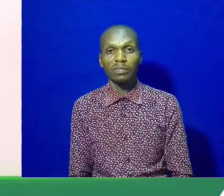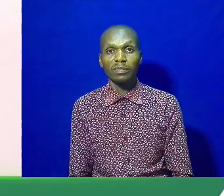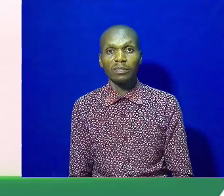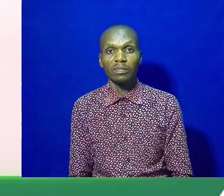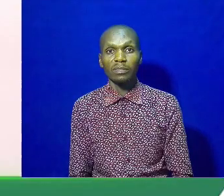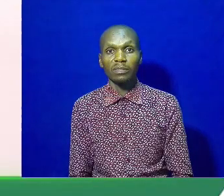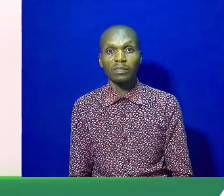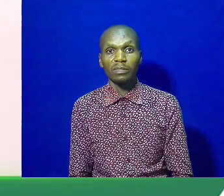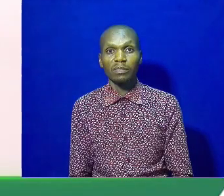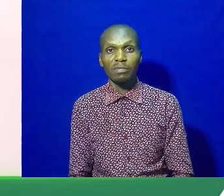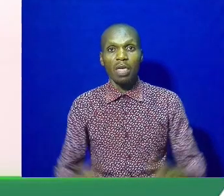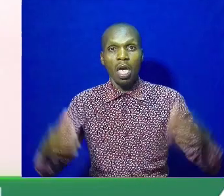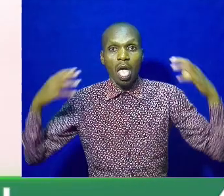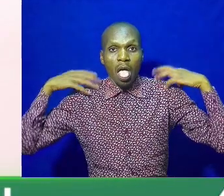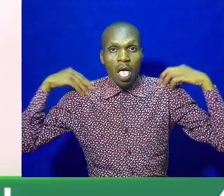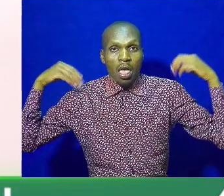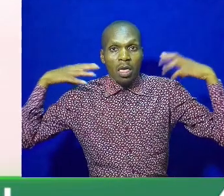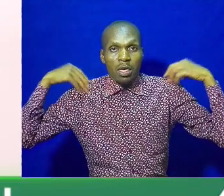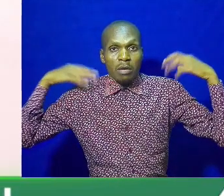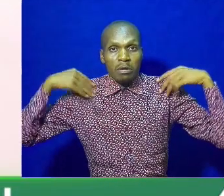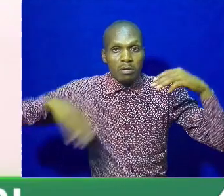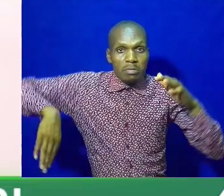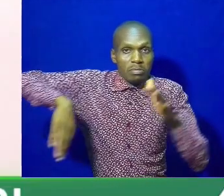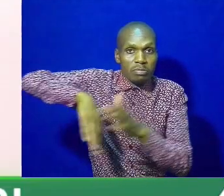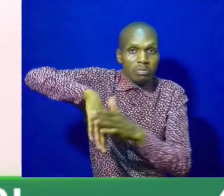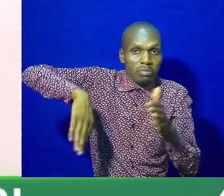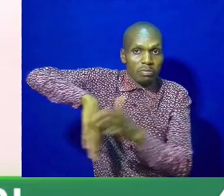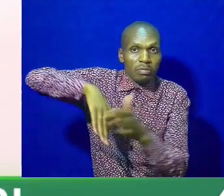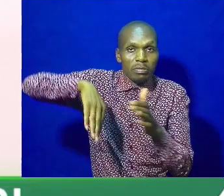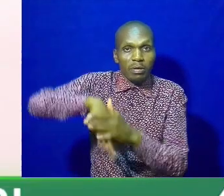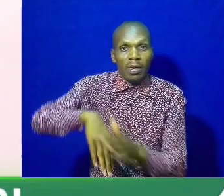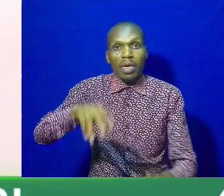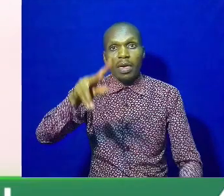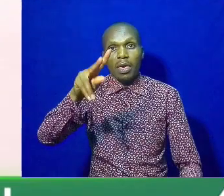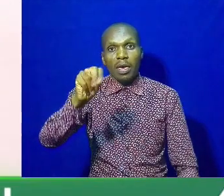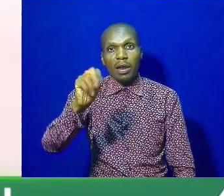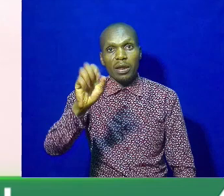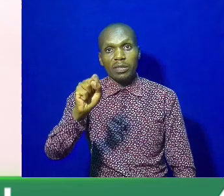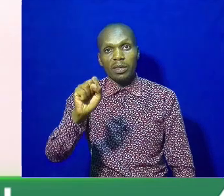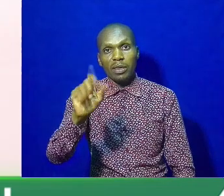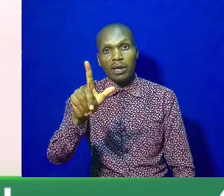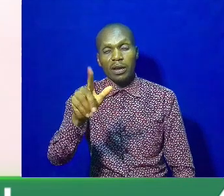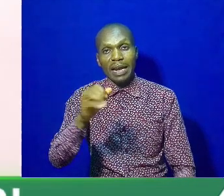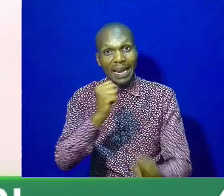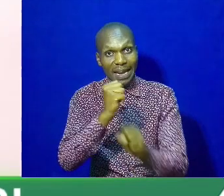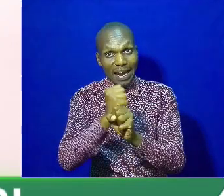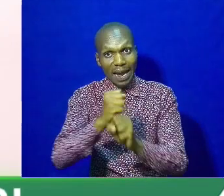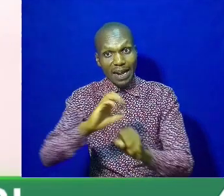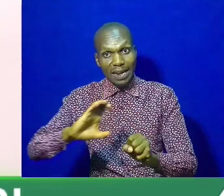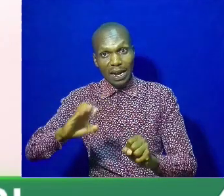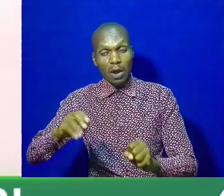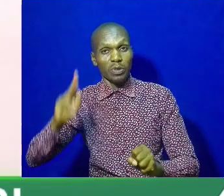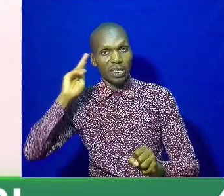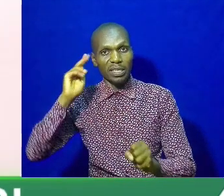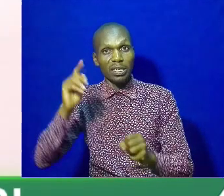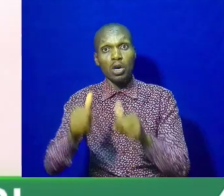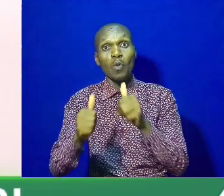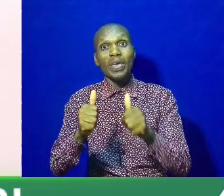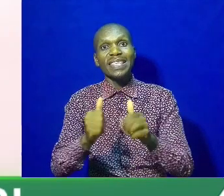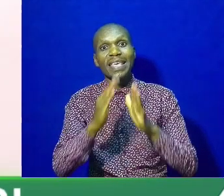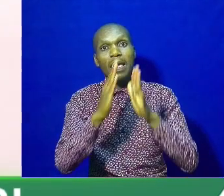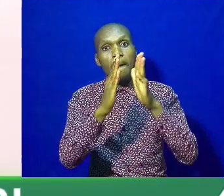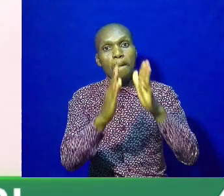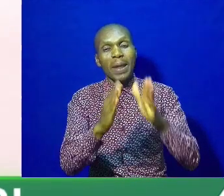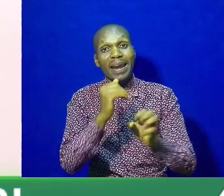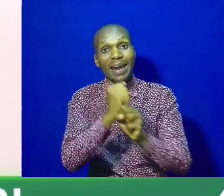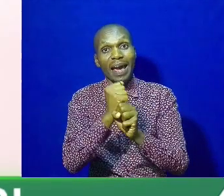Chigo sorry chengo yo aseke minano kia National Super League nigo cheiranire me county ya Kisii echo kirachiko korekana aseke tiye